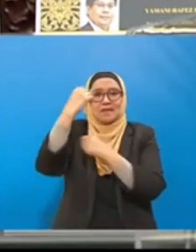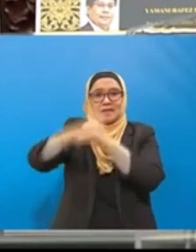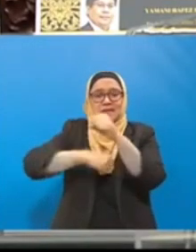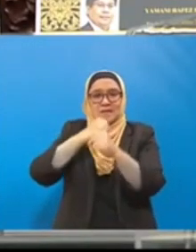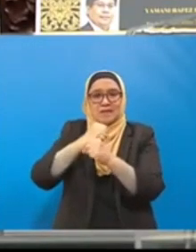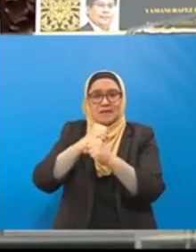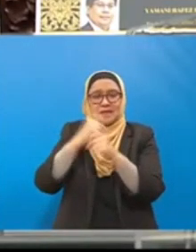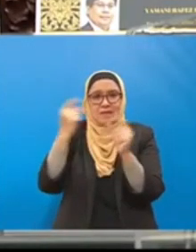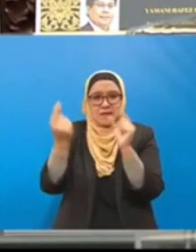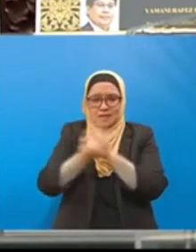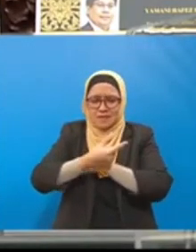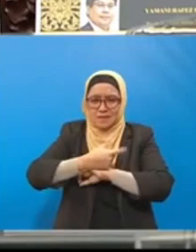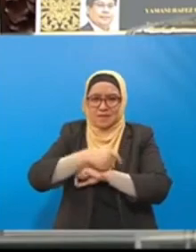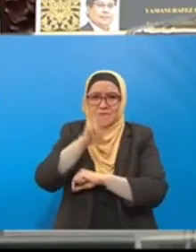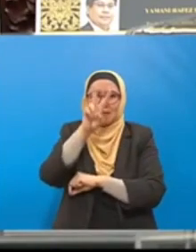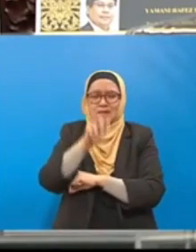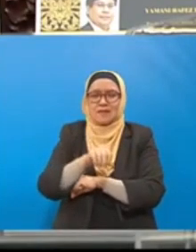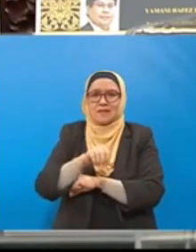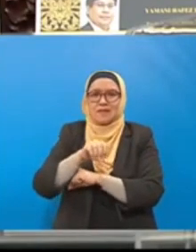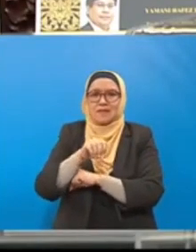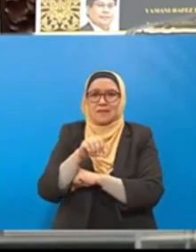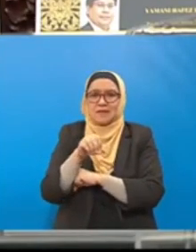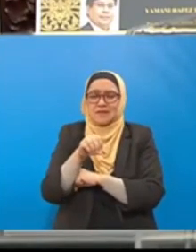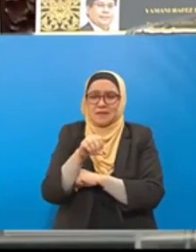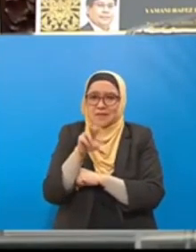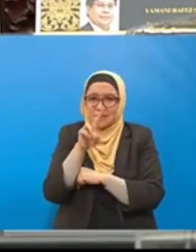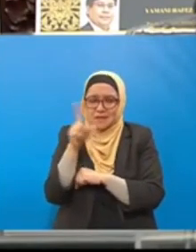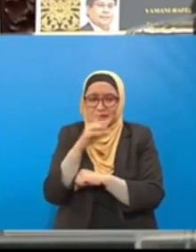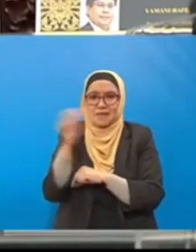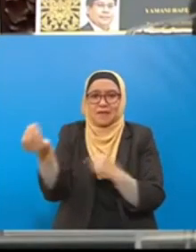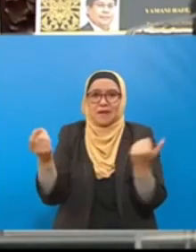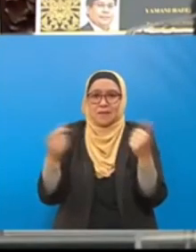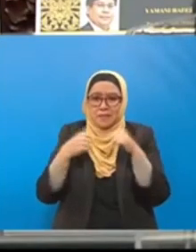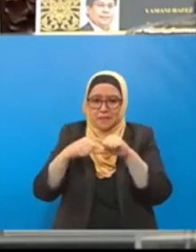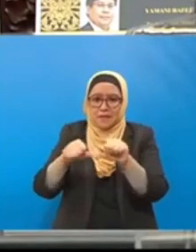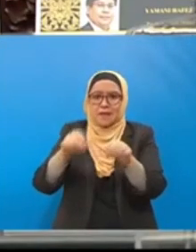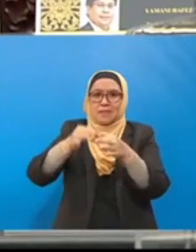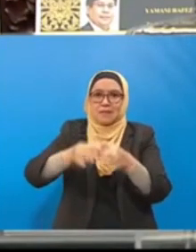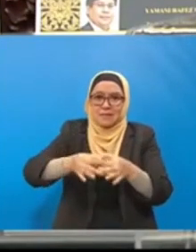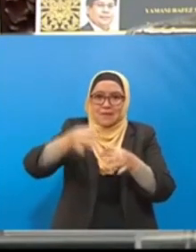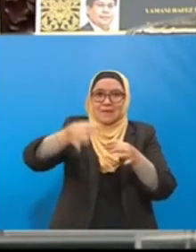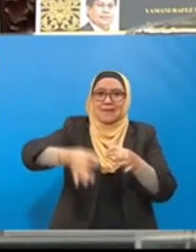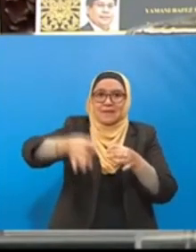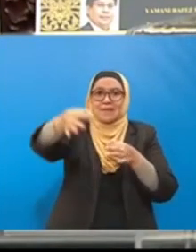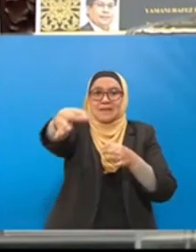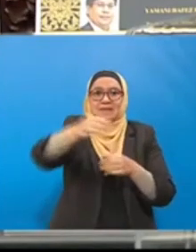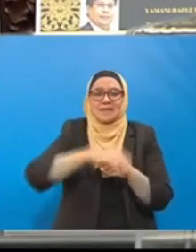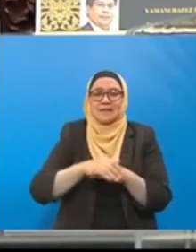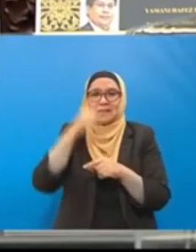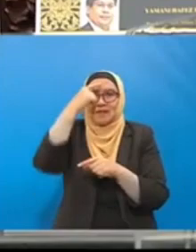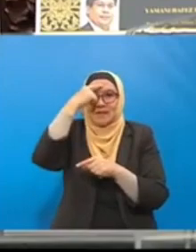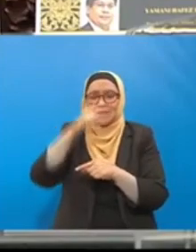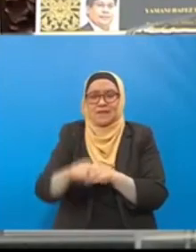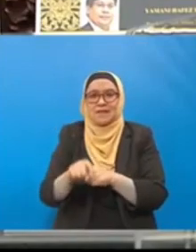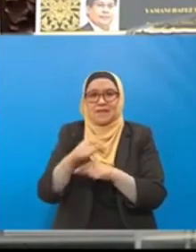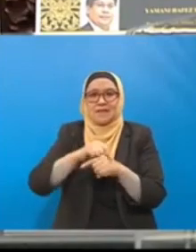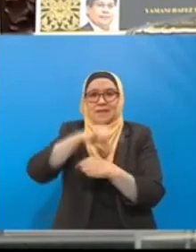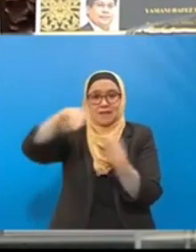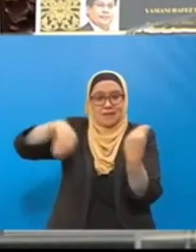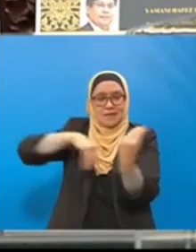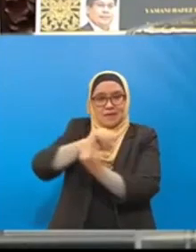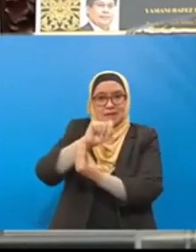1441 ataupun tahun 2020 lepas dan masih tertangguh. Bagi bakal haji yang tahun giliran mereka adalah tahun